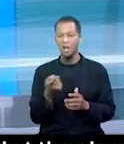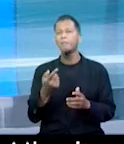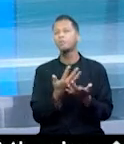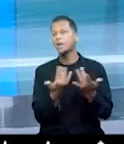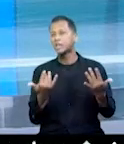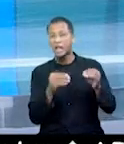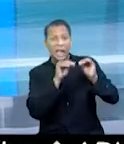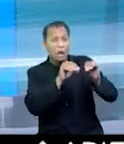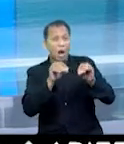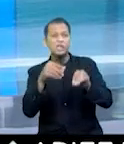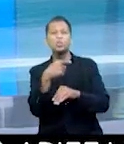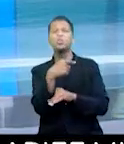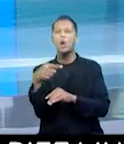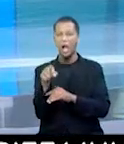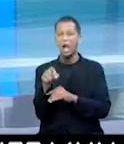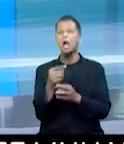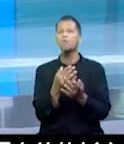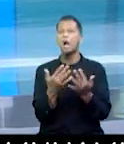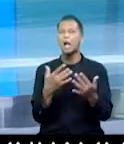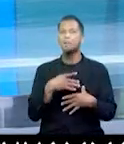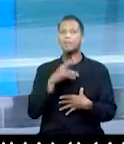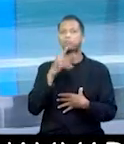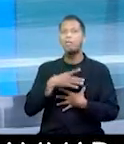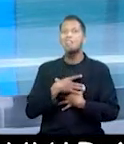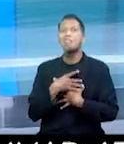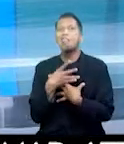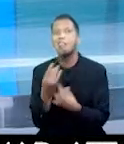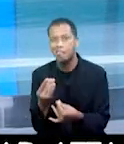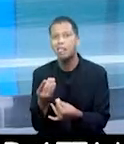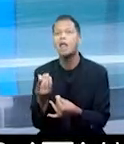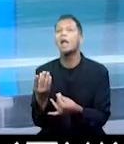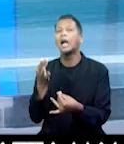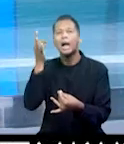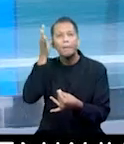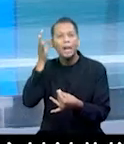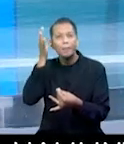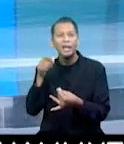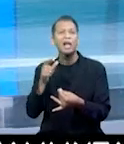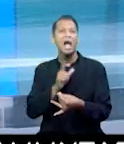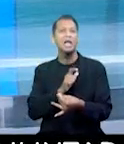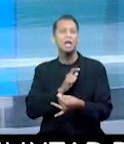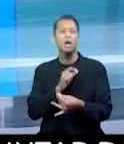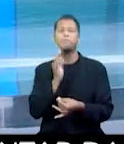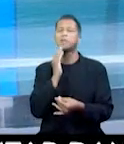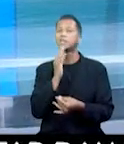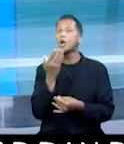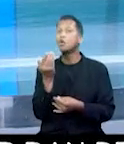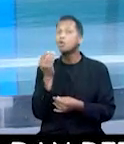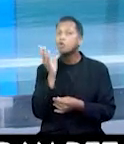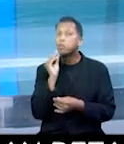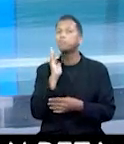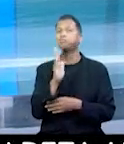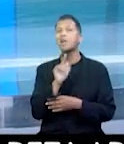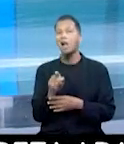mudahnya warga terbuai tipu daya crazy rich palsu dengan embel-embel kaya instan di usia muda membuat tak sedikit orang